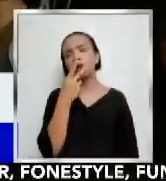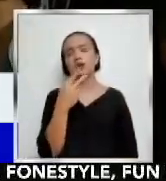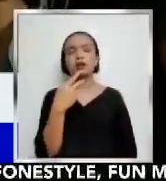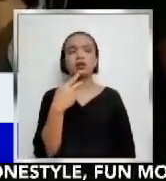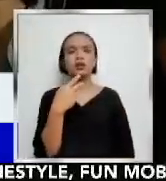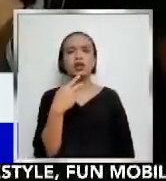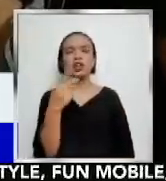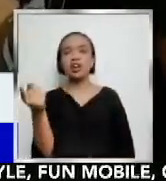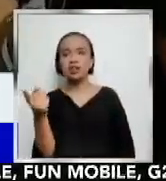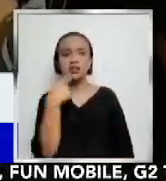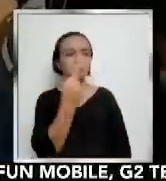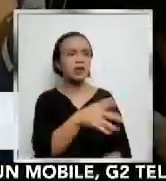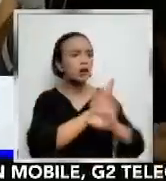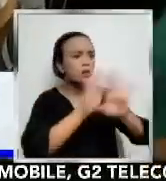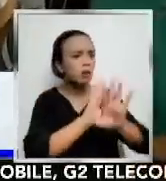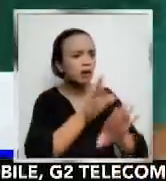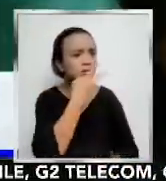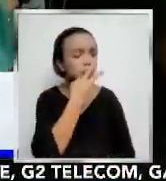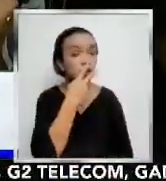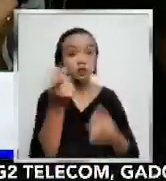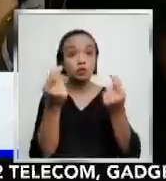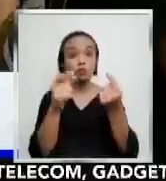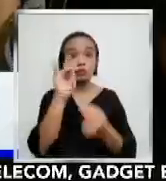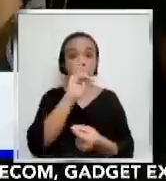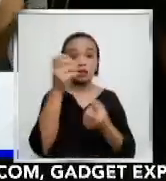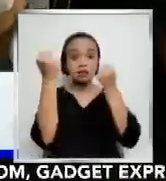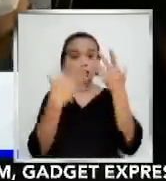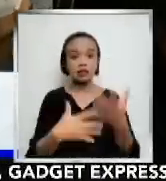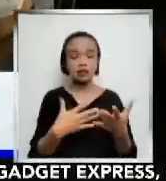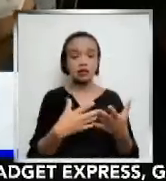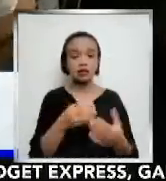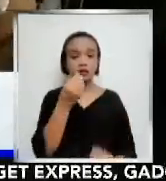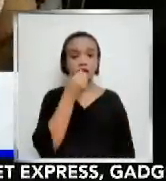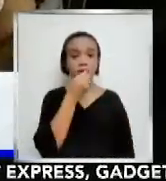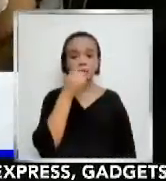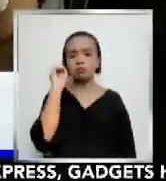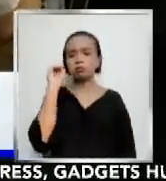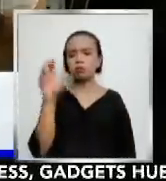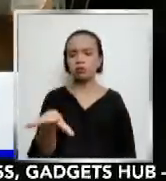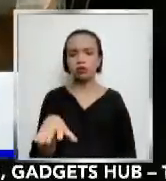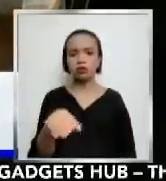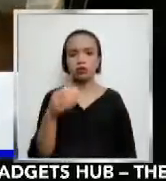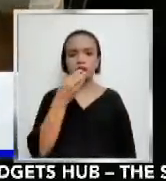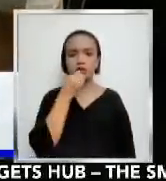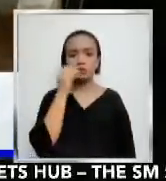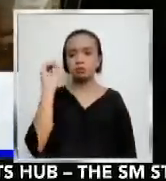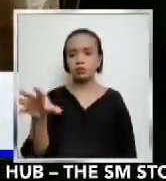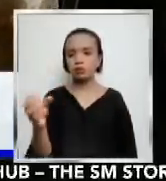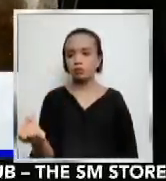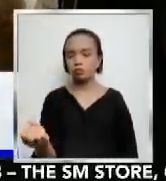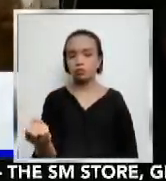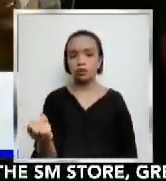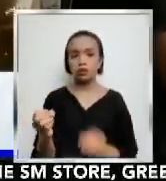Sinigawan nilang huwag magsigarilyo. Ang ginawa ng taxi driver, pinitik yung upos. Yung pagpinitik ng upos, nilipad yung upos sa loob ng...